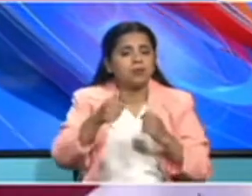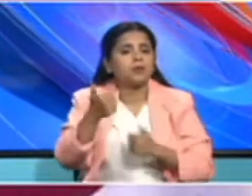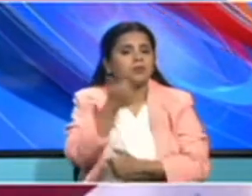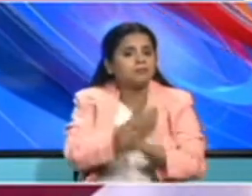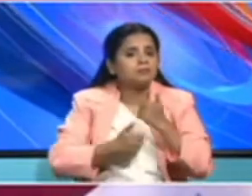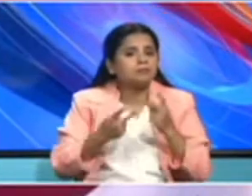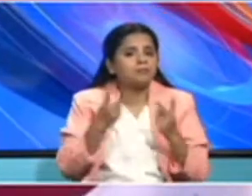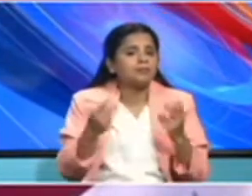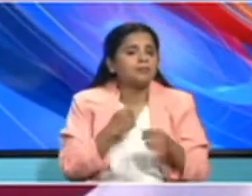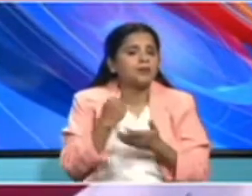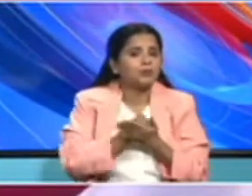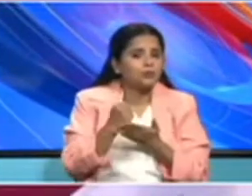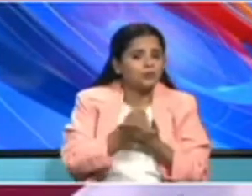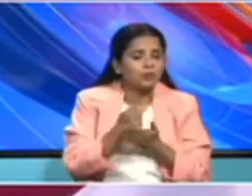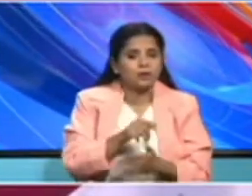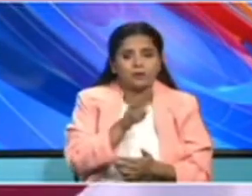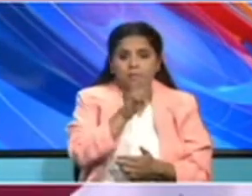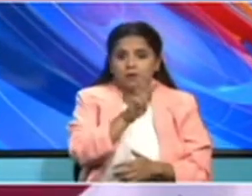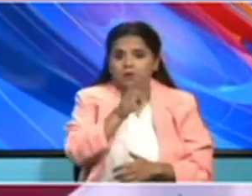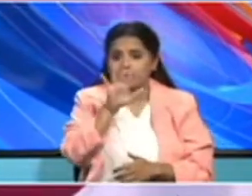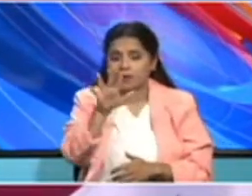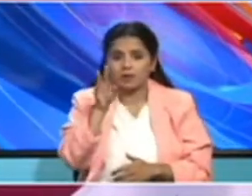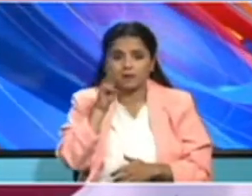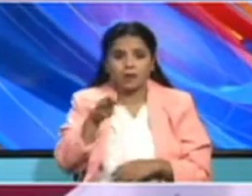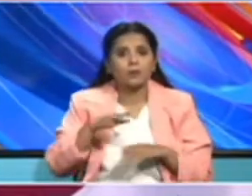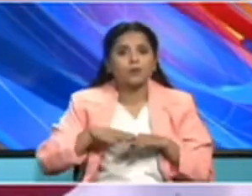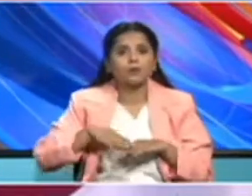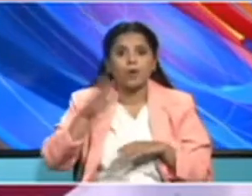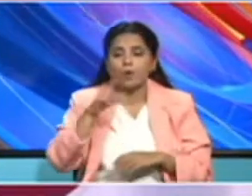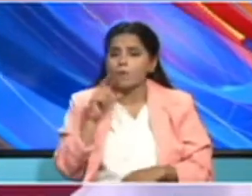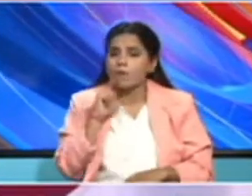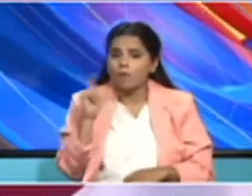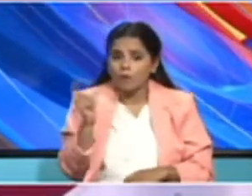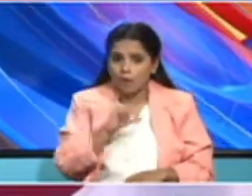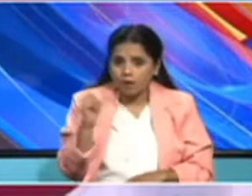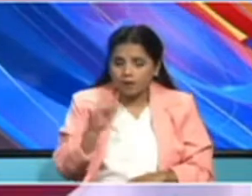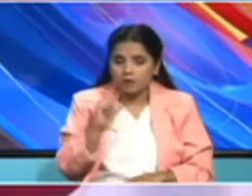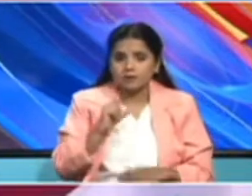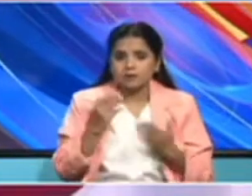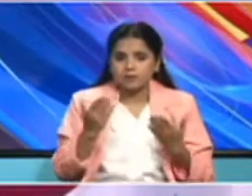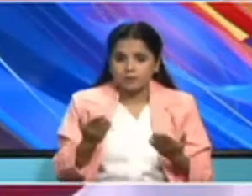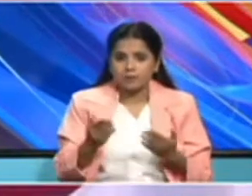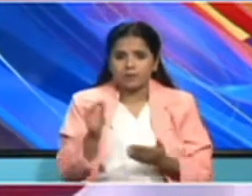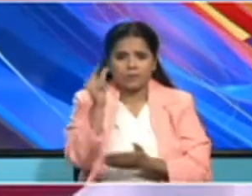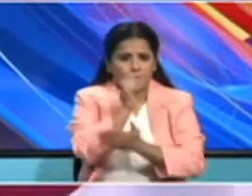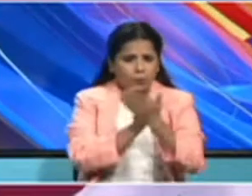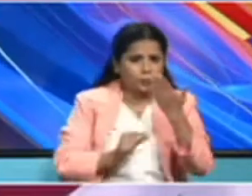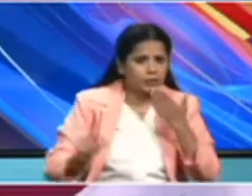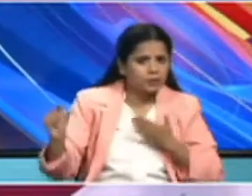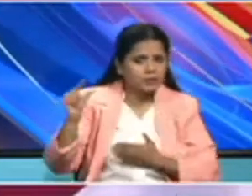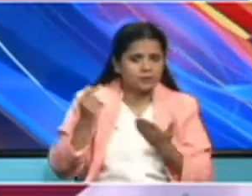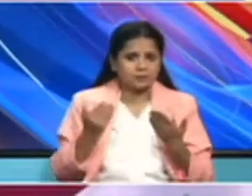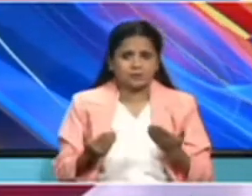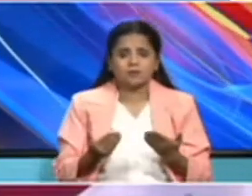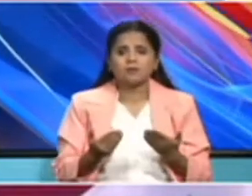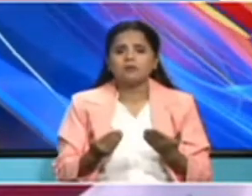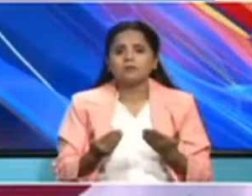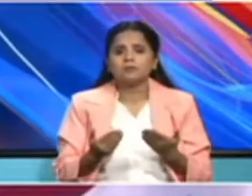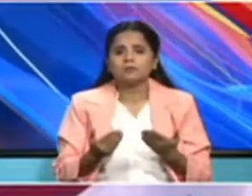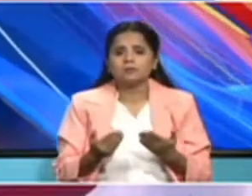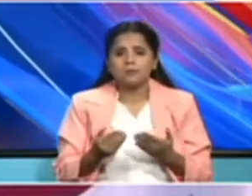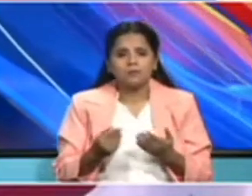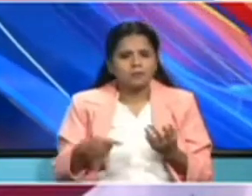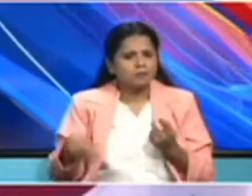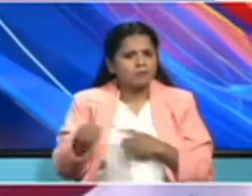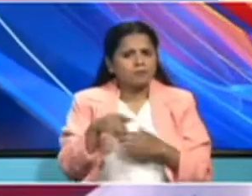35,000 से ज्यादा कॉलेज यूनिवर्सिटी